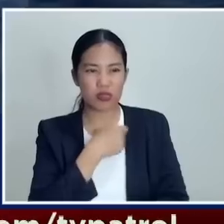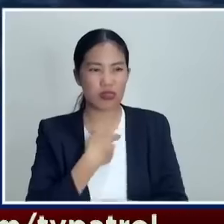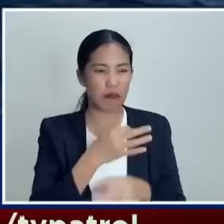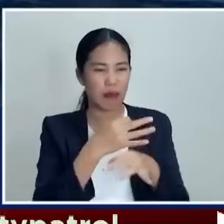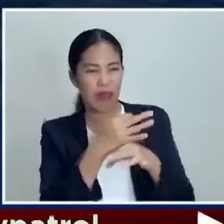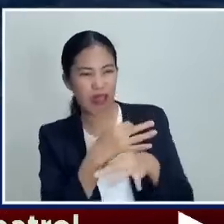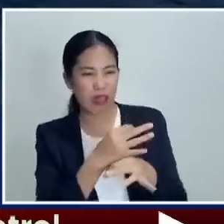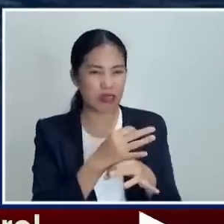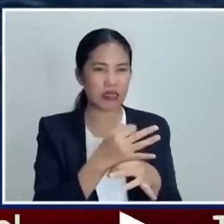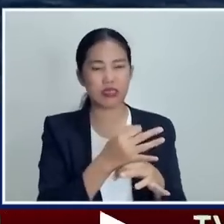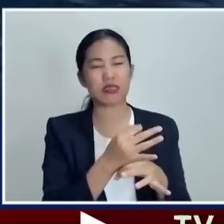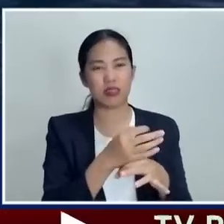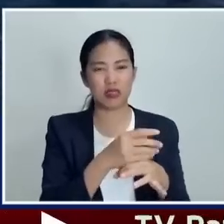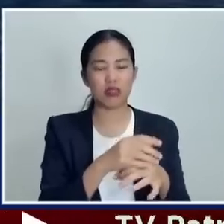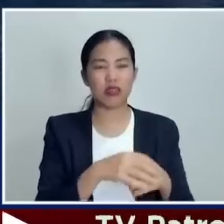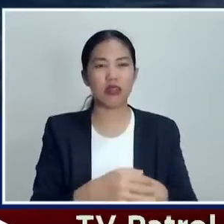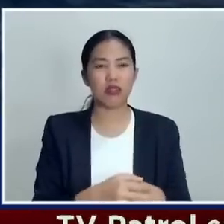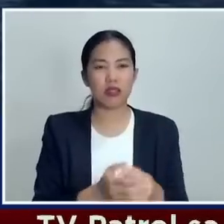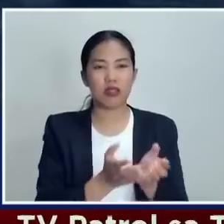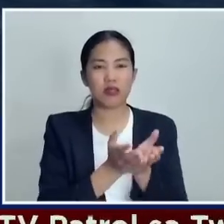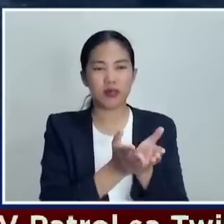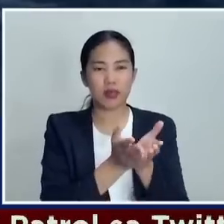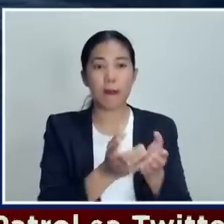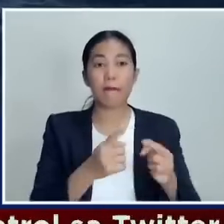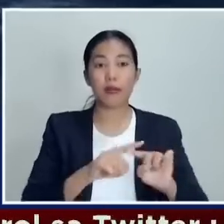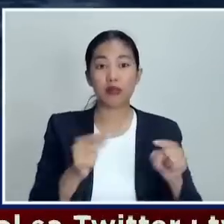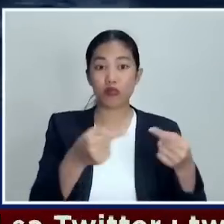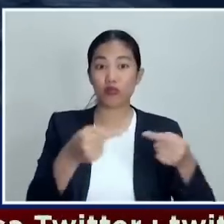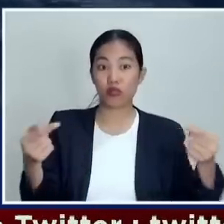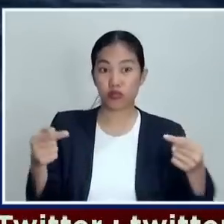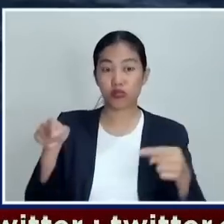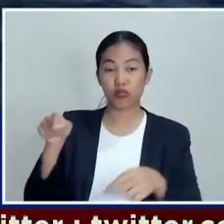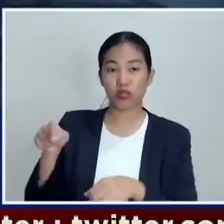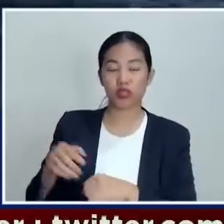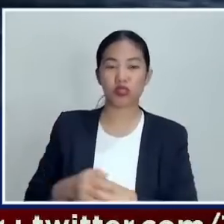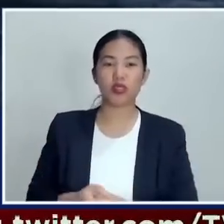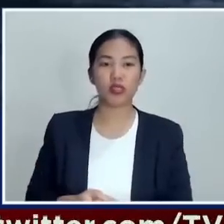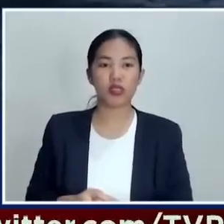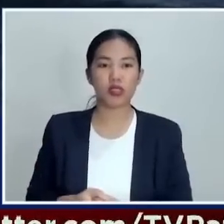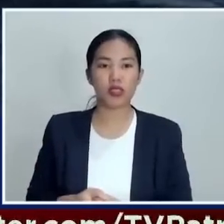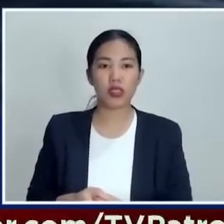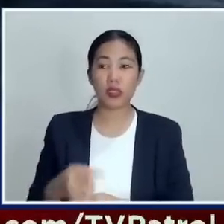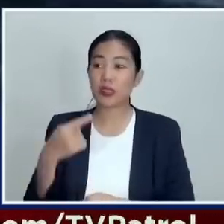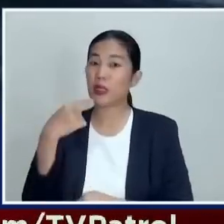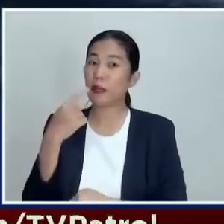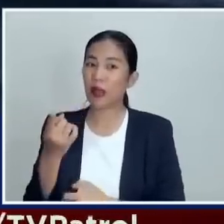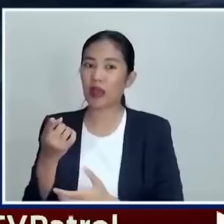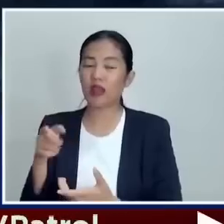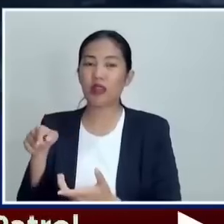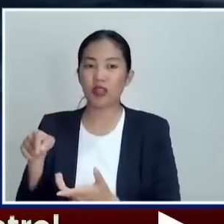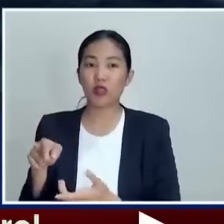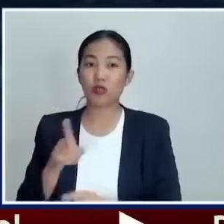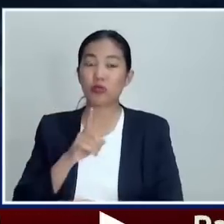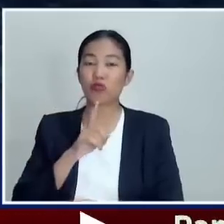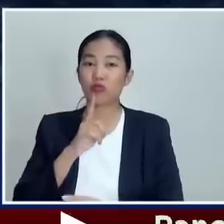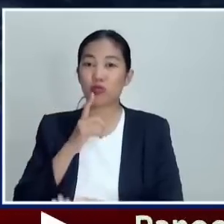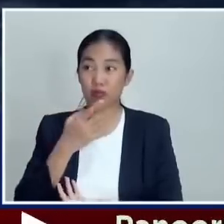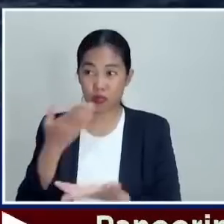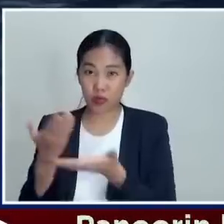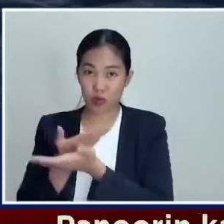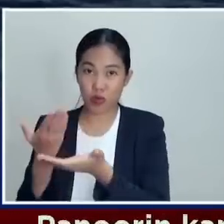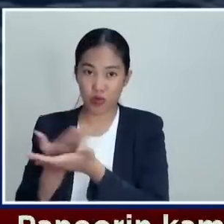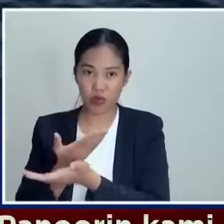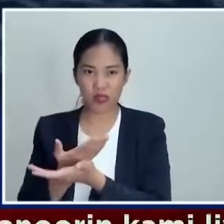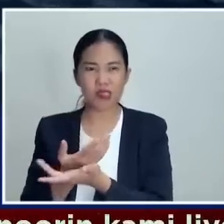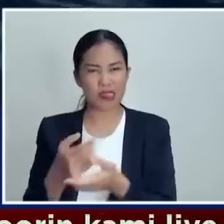tanker. Taliwas ito sa pahayag ng RDC Real Marine Services na bago ang barko. Dennis Dato, ABS-CBN